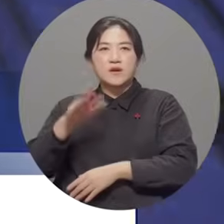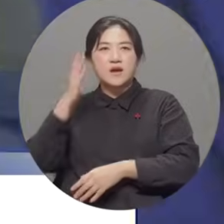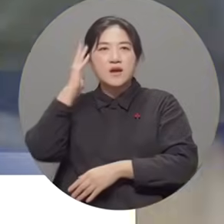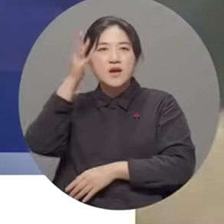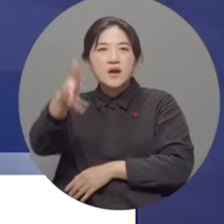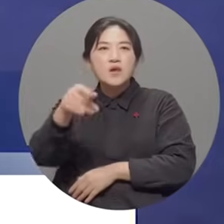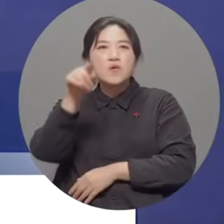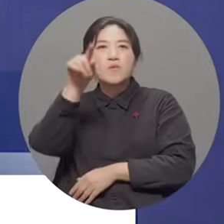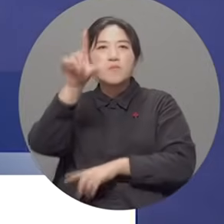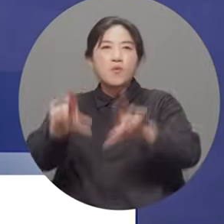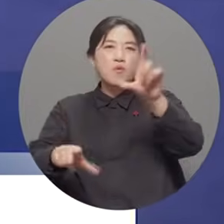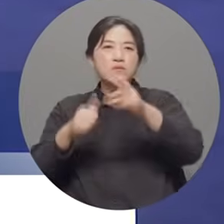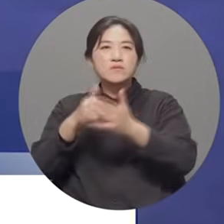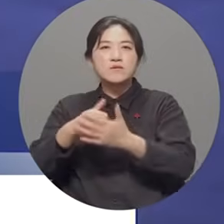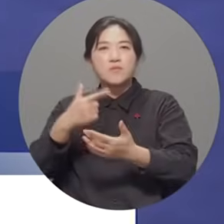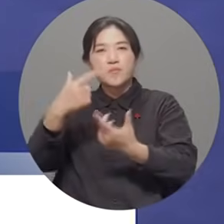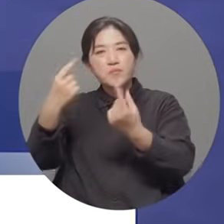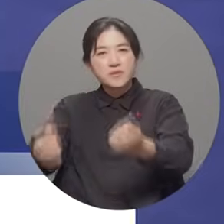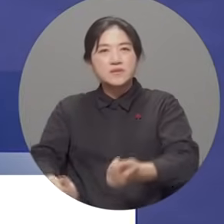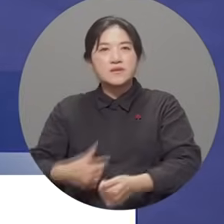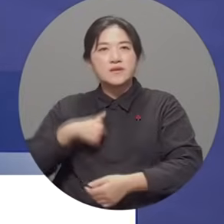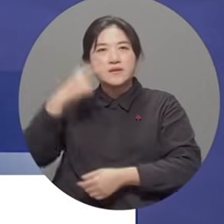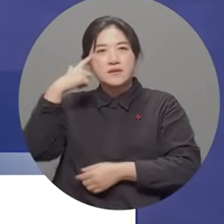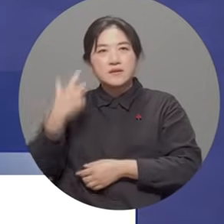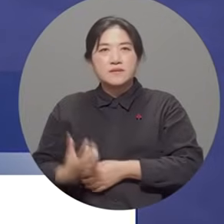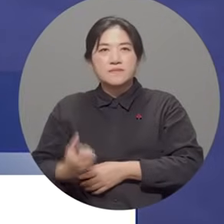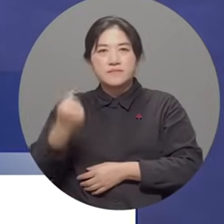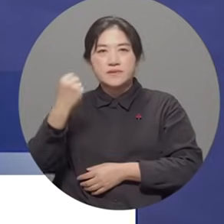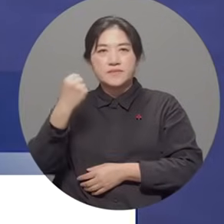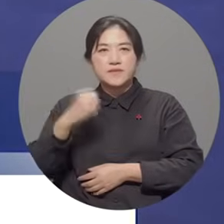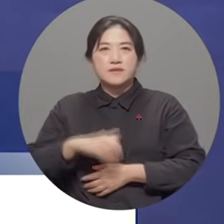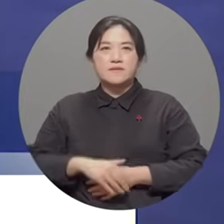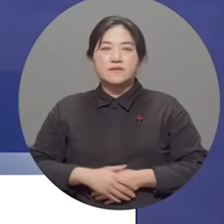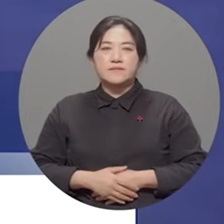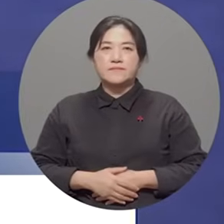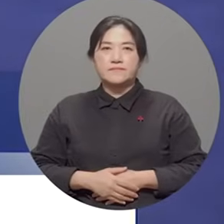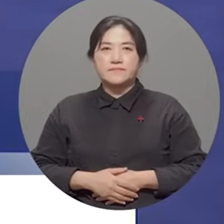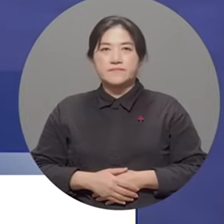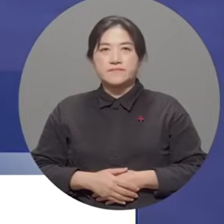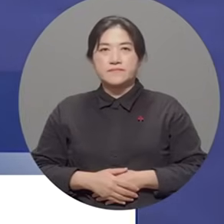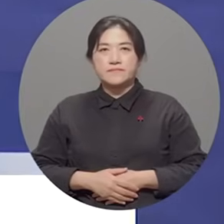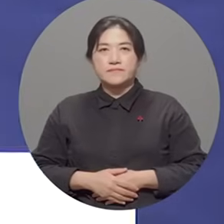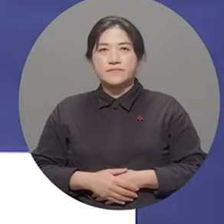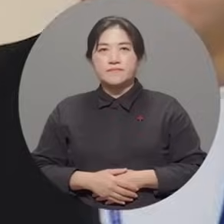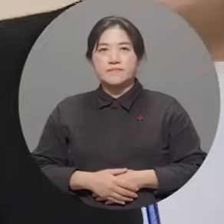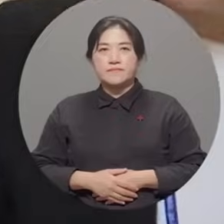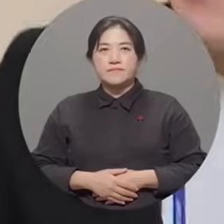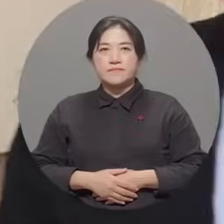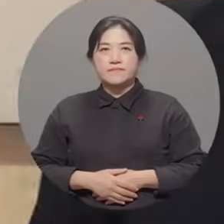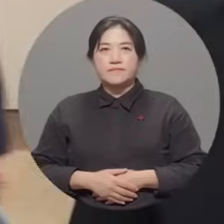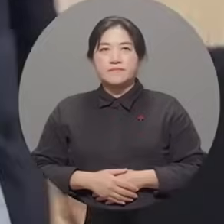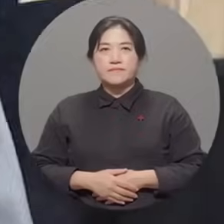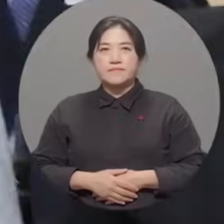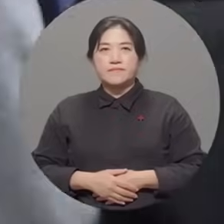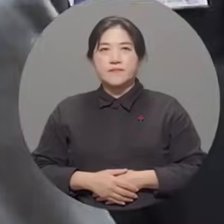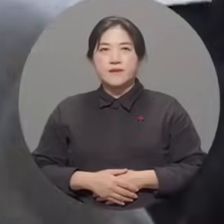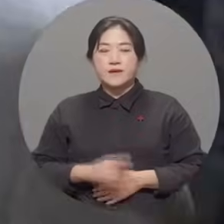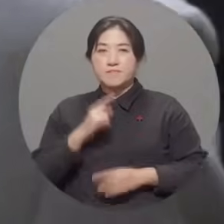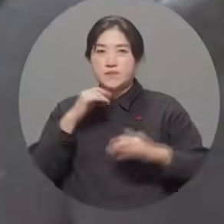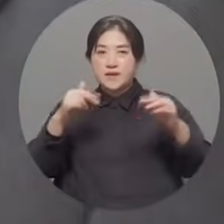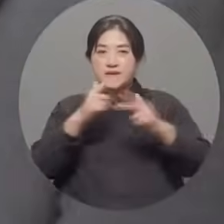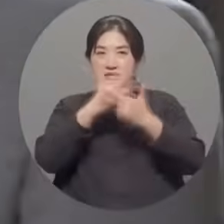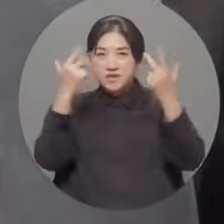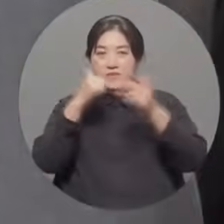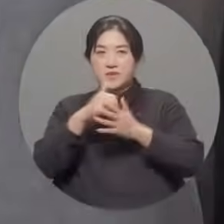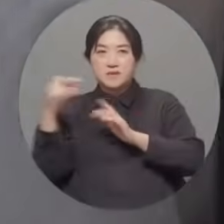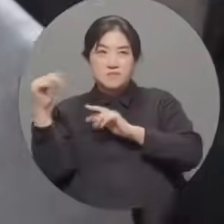하는 그 골은 바로 그 모습을 닮아가고 있다라고 생각합니다. 논란은 이 대표에 대한